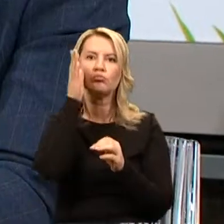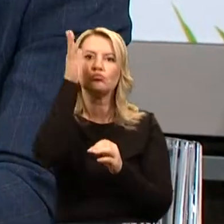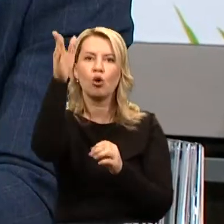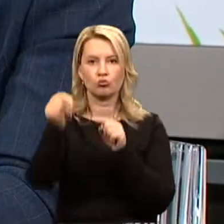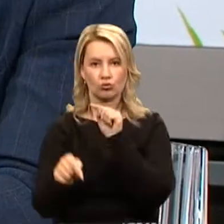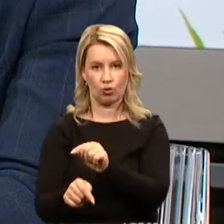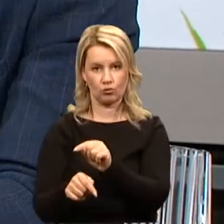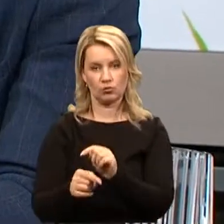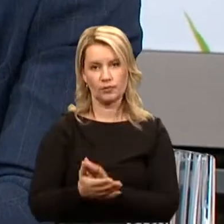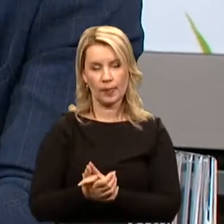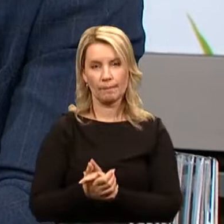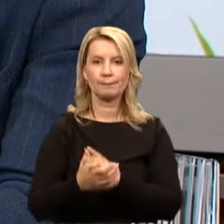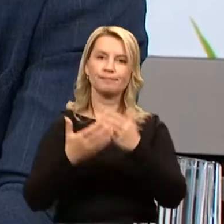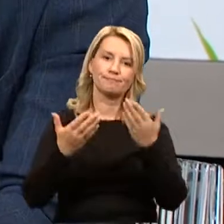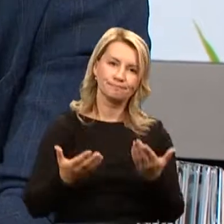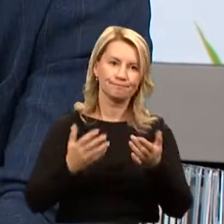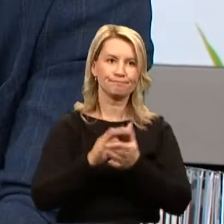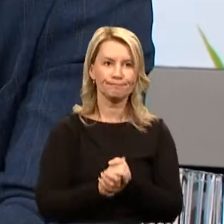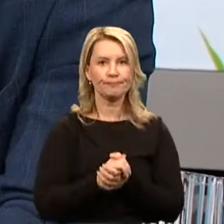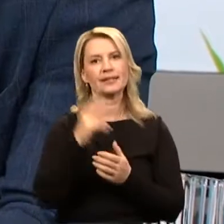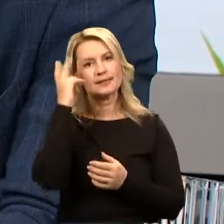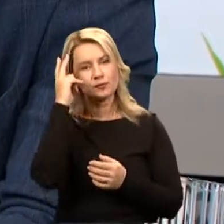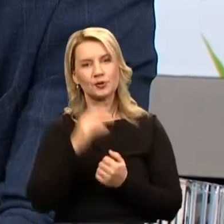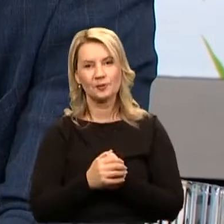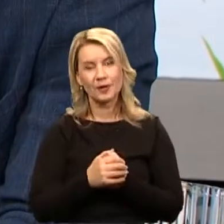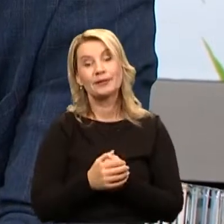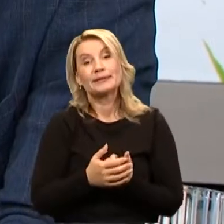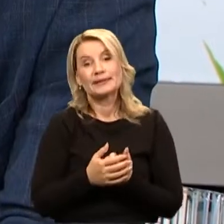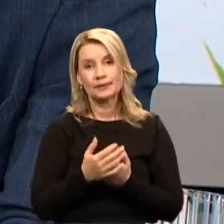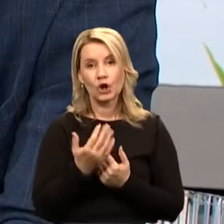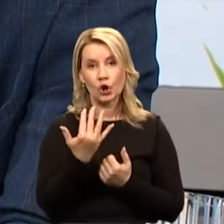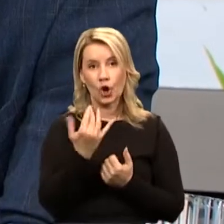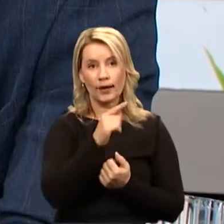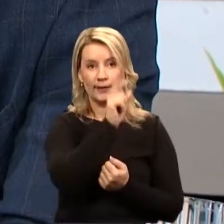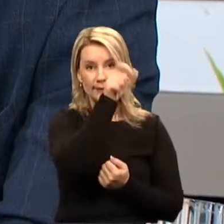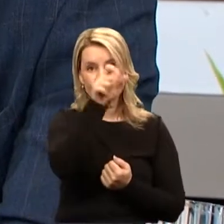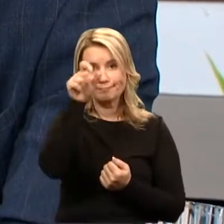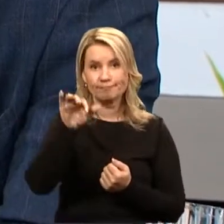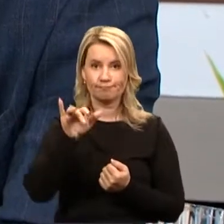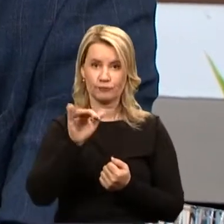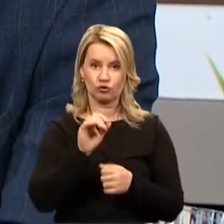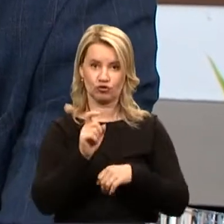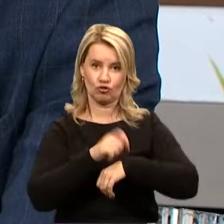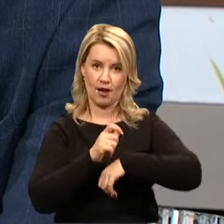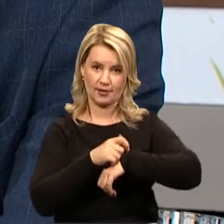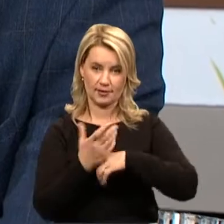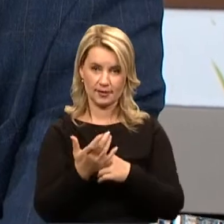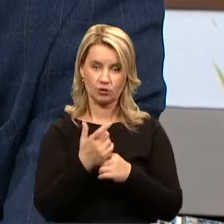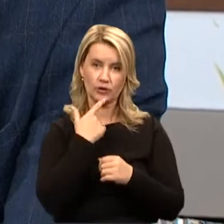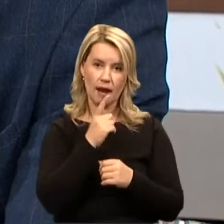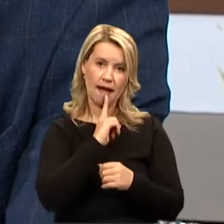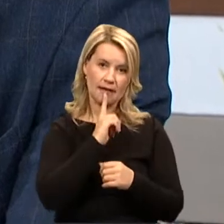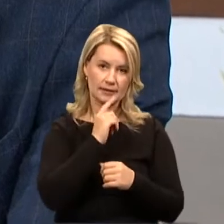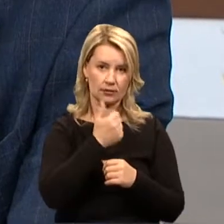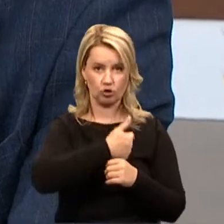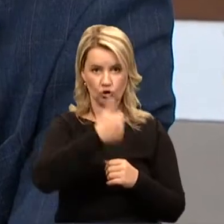Bude záležet, kolik budeme mít času. A pokud to bude horizont 1-2 roky,